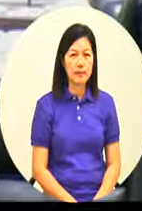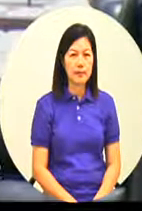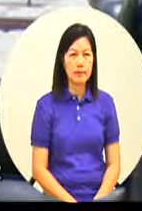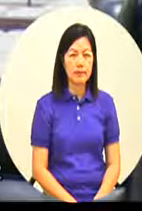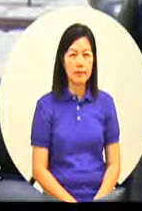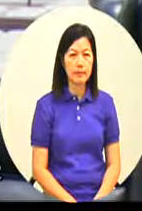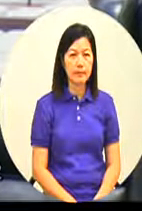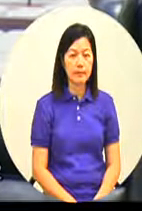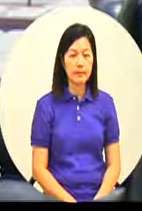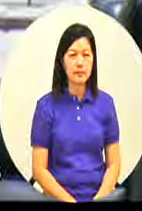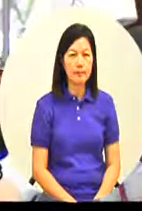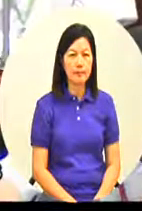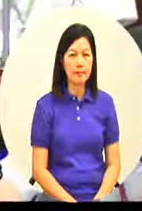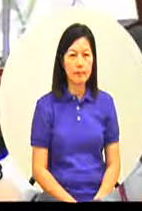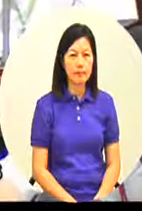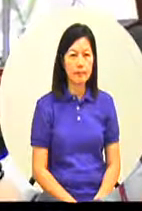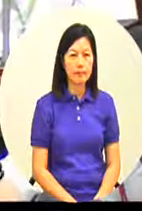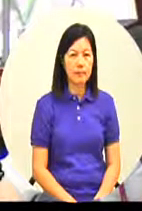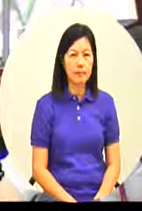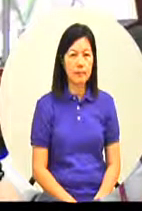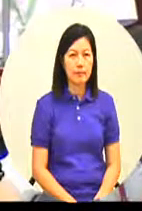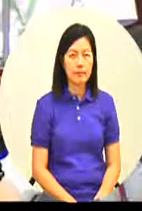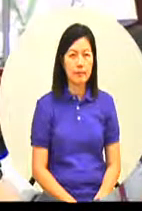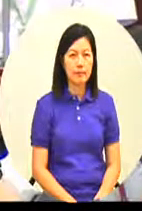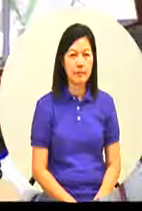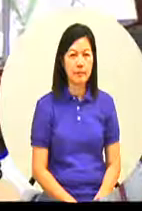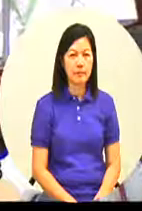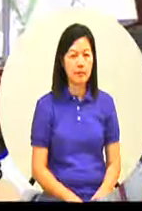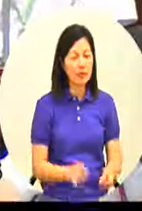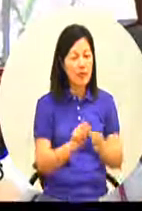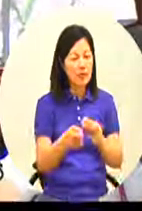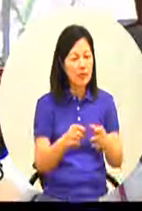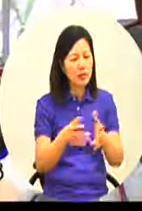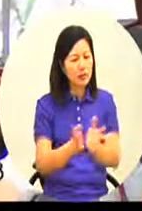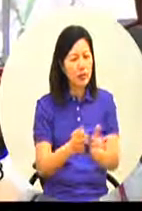这个税的部分呢，哈，是我